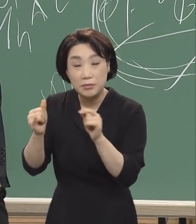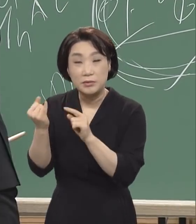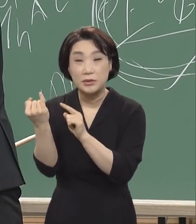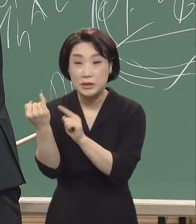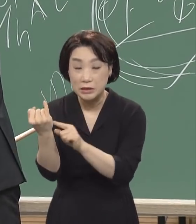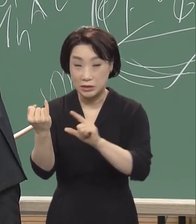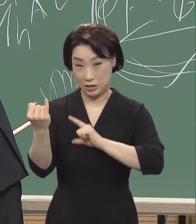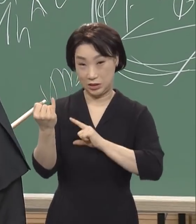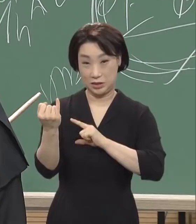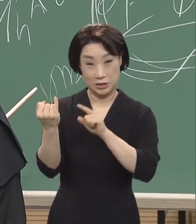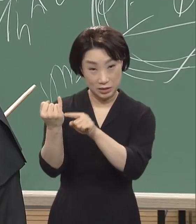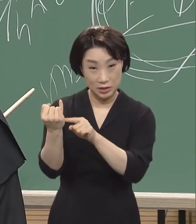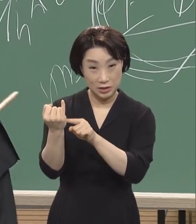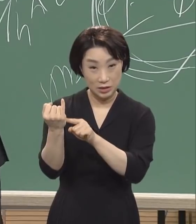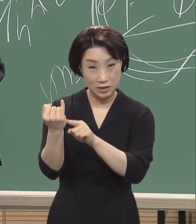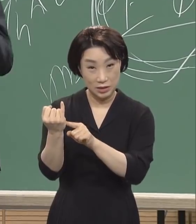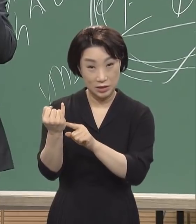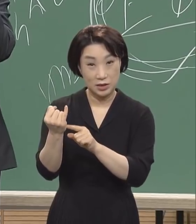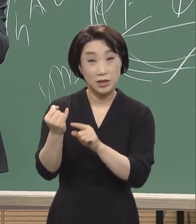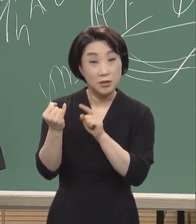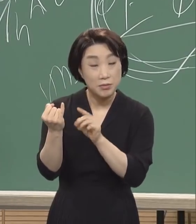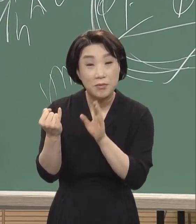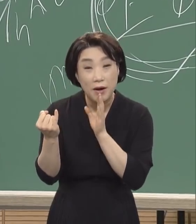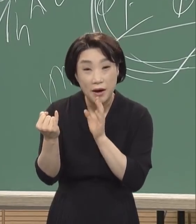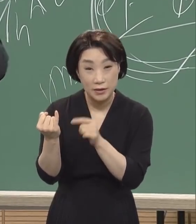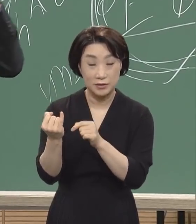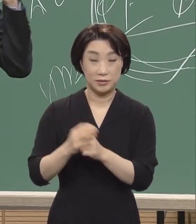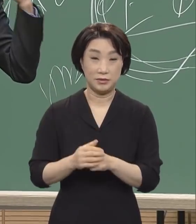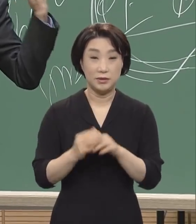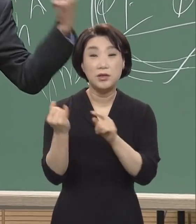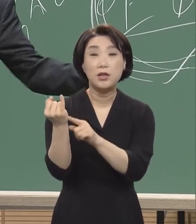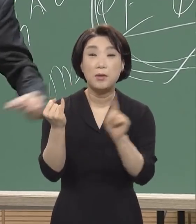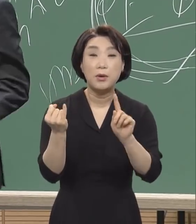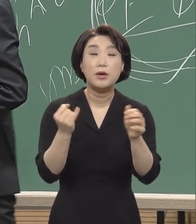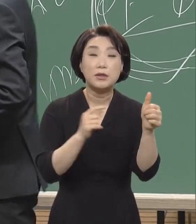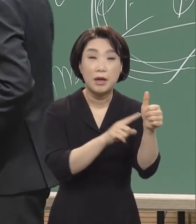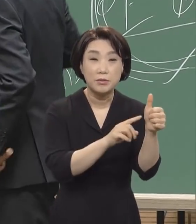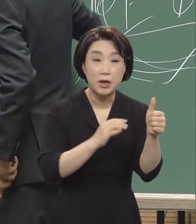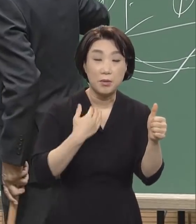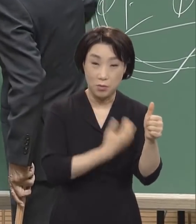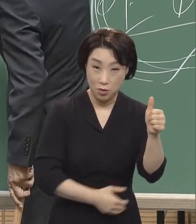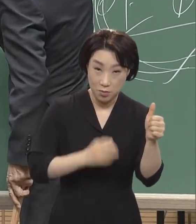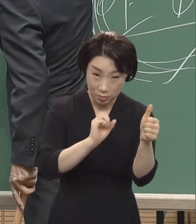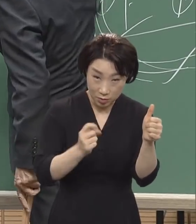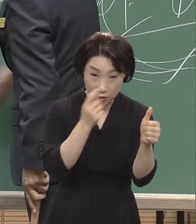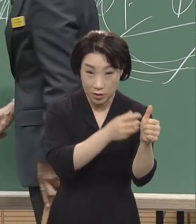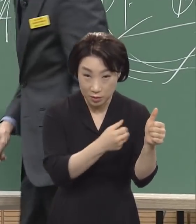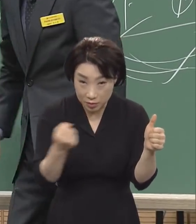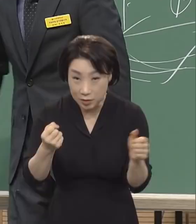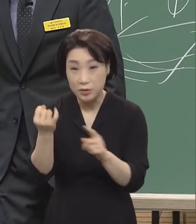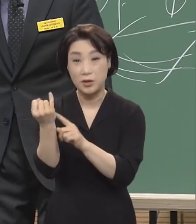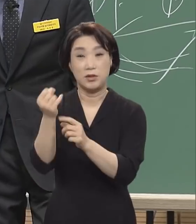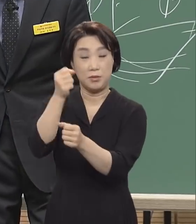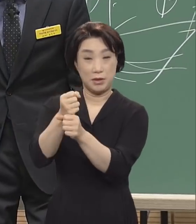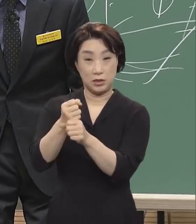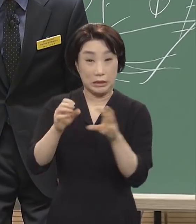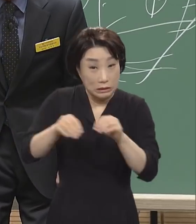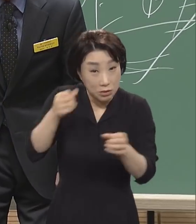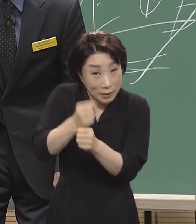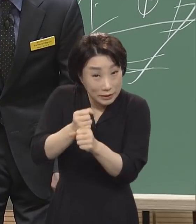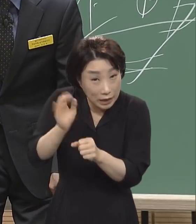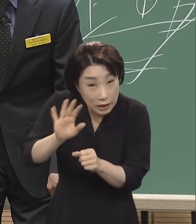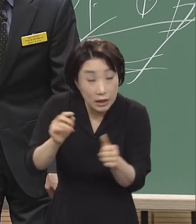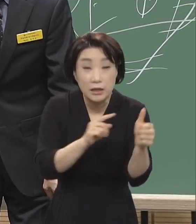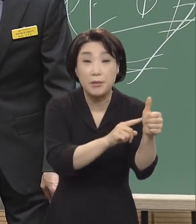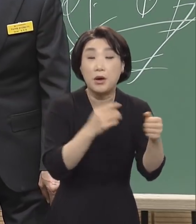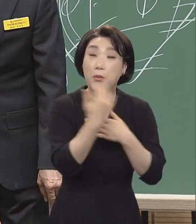여자라 칭하니라. 그래서 여자는 남자의 몸에서 나왔어요. 흙으로 만든 게 아니라 남자의 몸에서